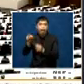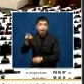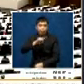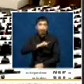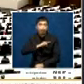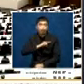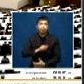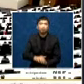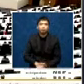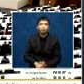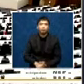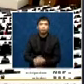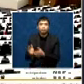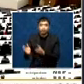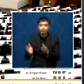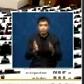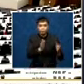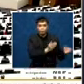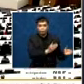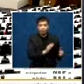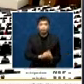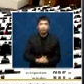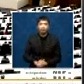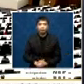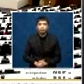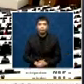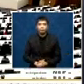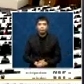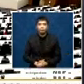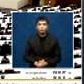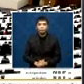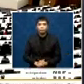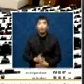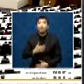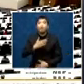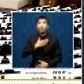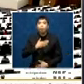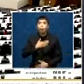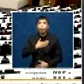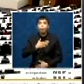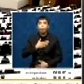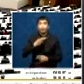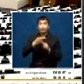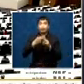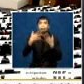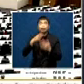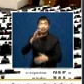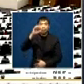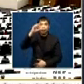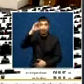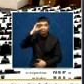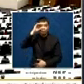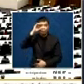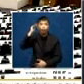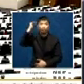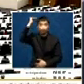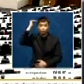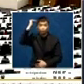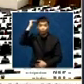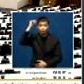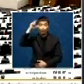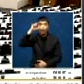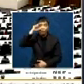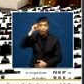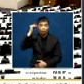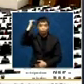ไม่ได้เป็นวิปแล้วใช่ไหม ไม่ตอนนี้ผมเข้าใจว่าน่าจะยังไม่ใช่ เป็นเพื่อไทยเนี่ยนะก็ดูว่ากังวลเรื่องนี้อยู่เหมือนกัน แต่ว่าคุณก็บอกว่าต้องมาพิจาร